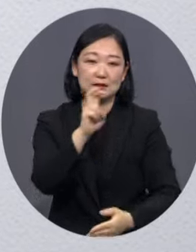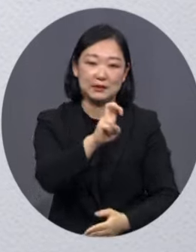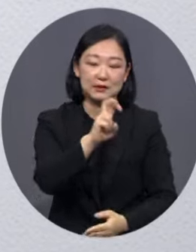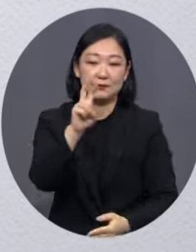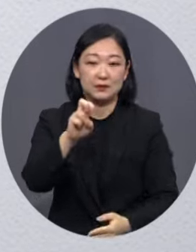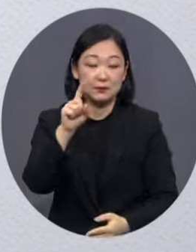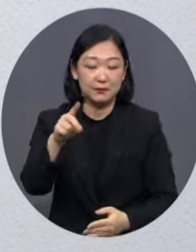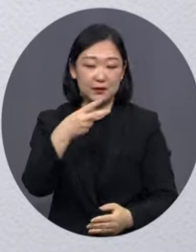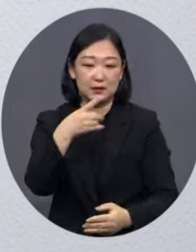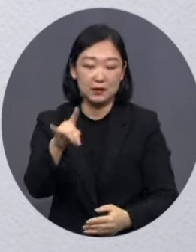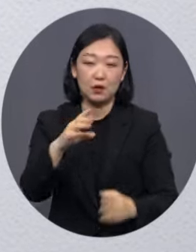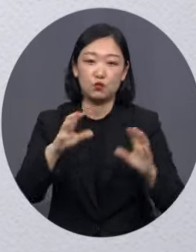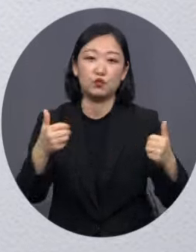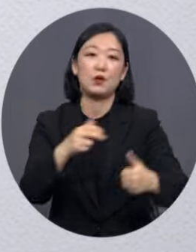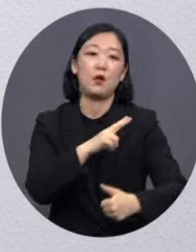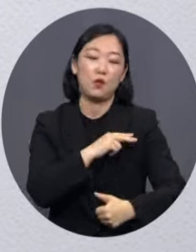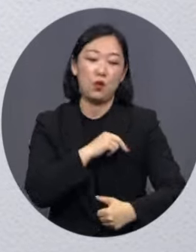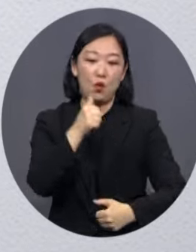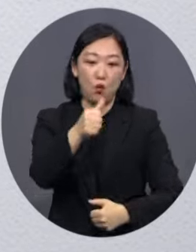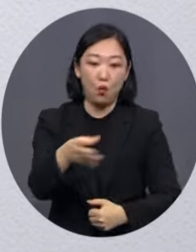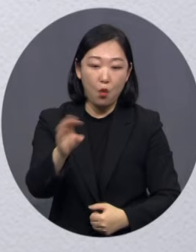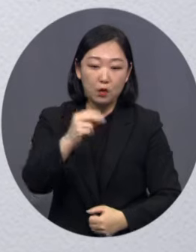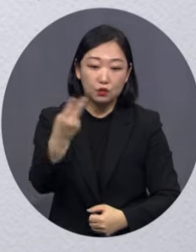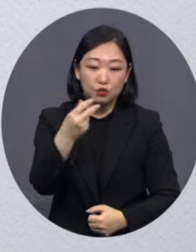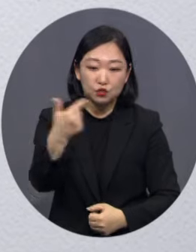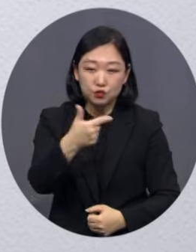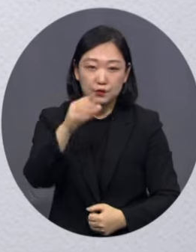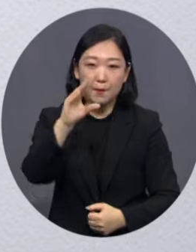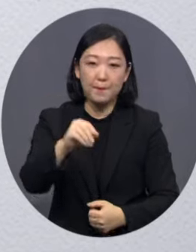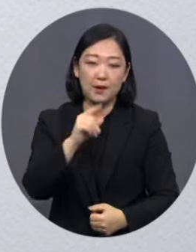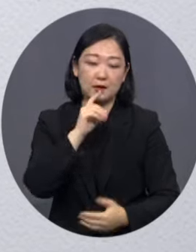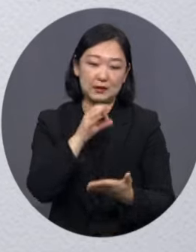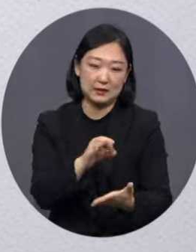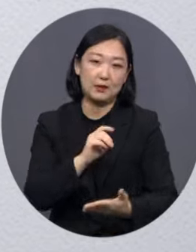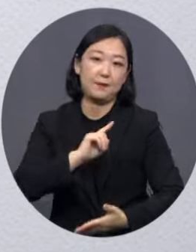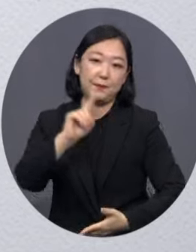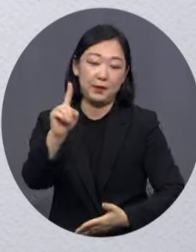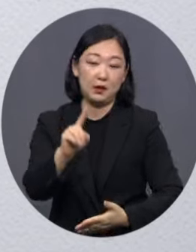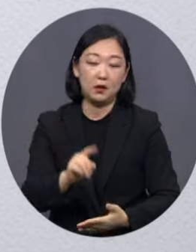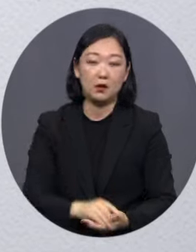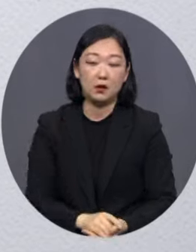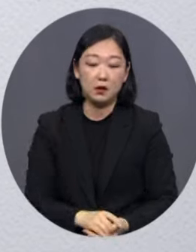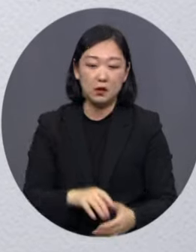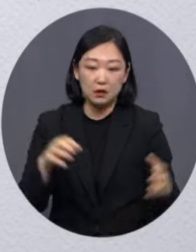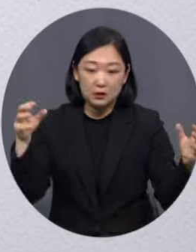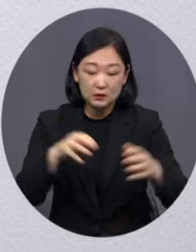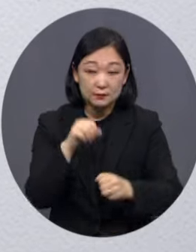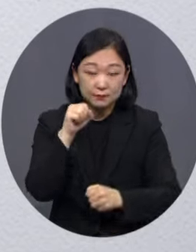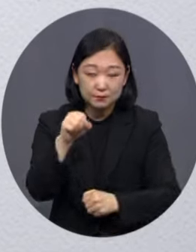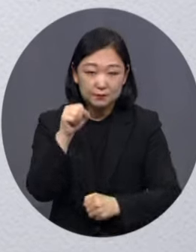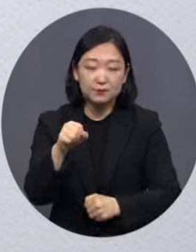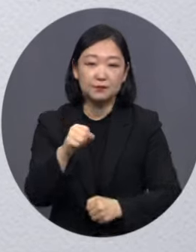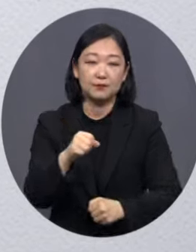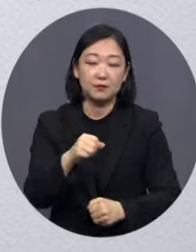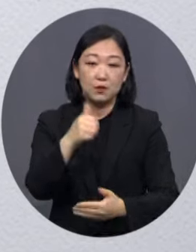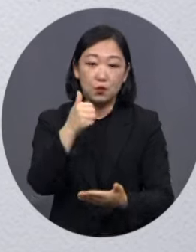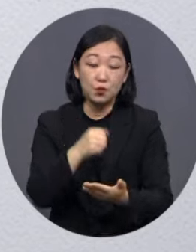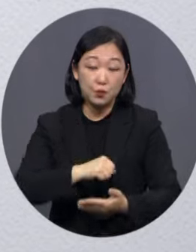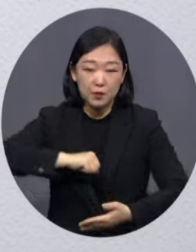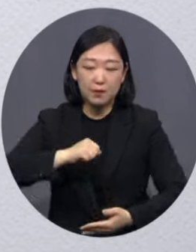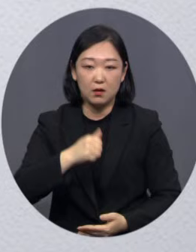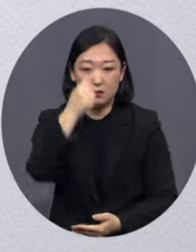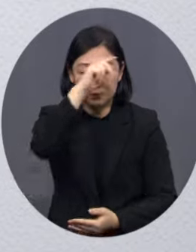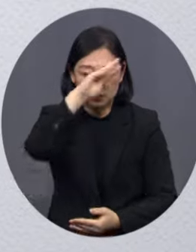21대 국회의원으로 5억 6천여만 원의 재산을 신고했습니다 집시법 위반 등의 정과가 한건 있고